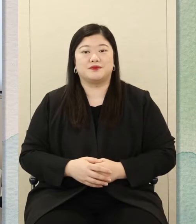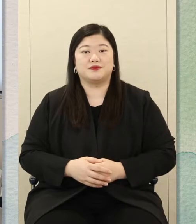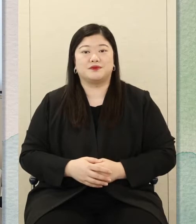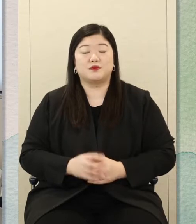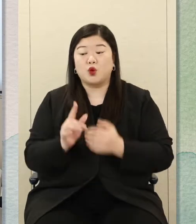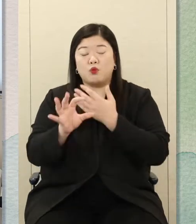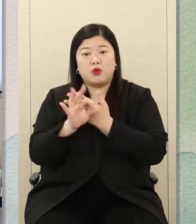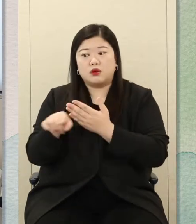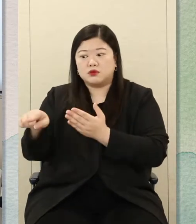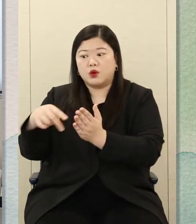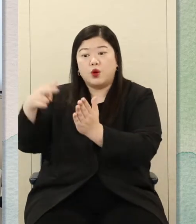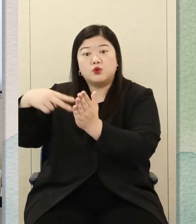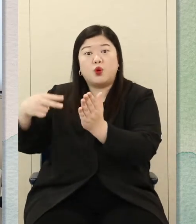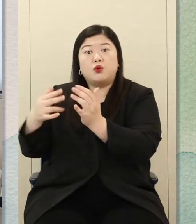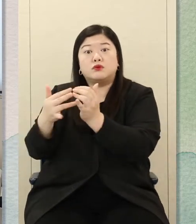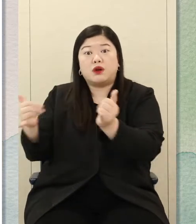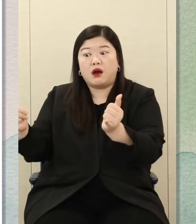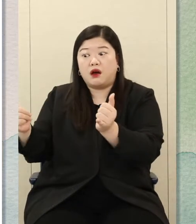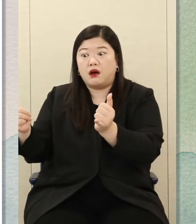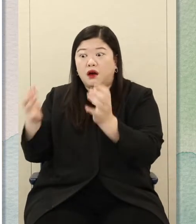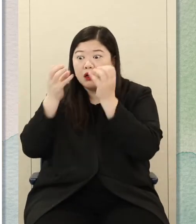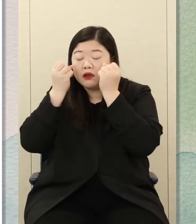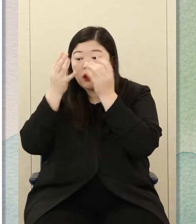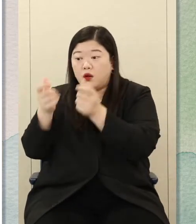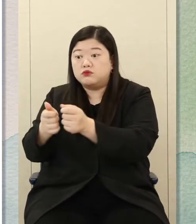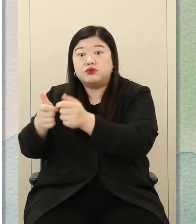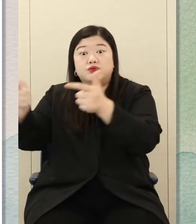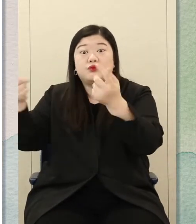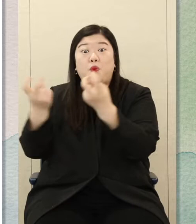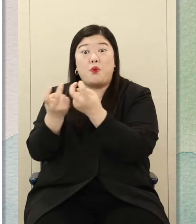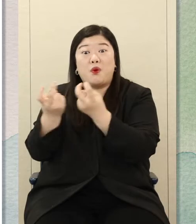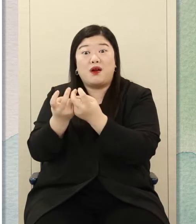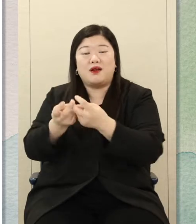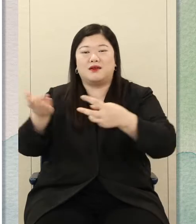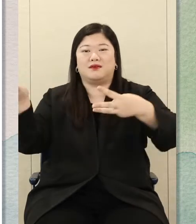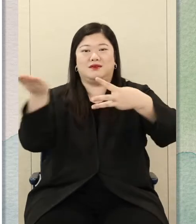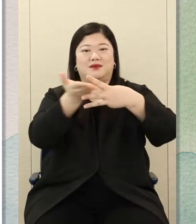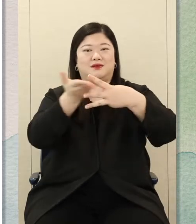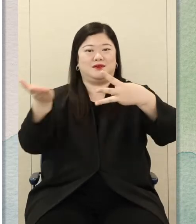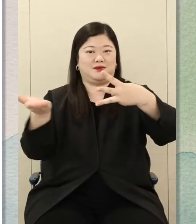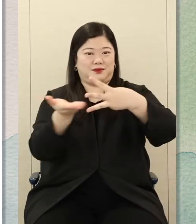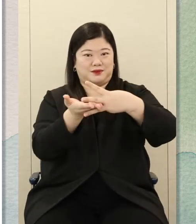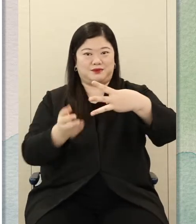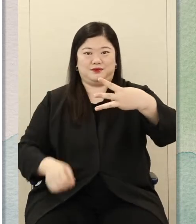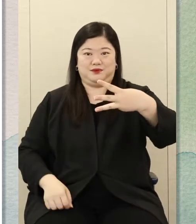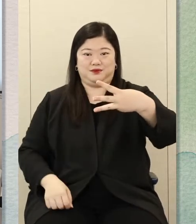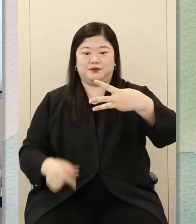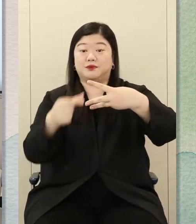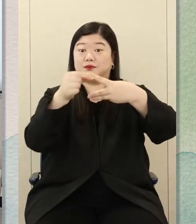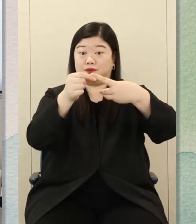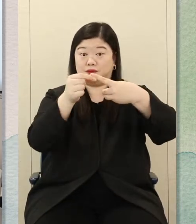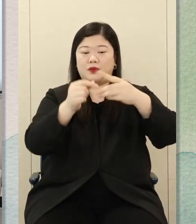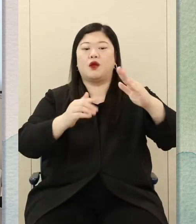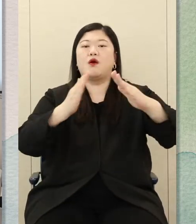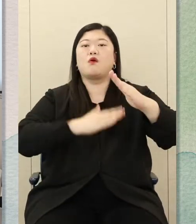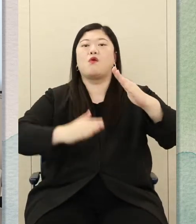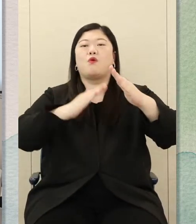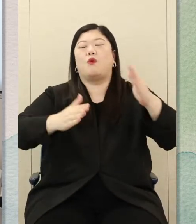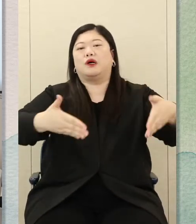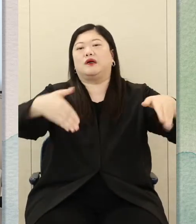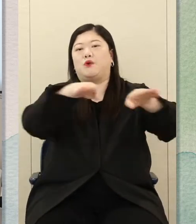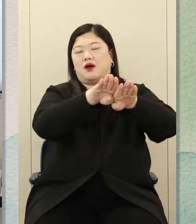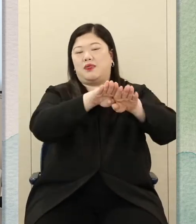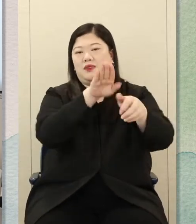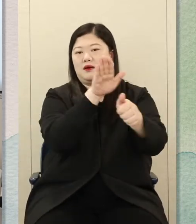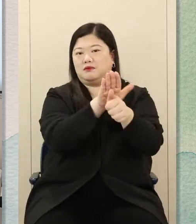그러면 독자를 누가 만들어낼 것인가 이런 것들이 이제 세 가지로 크게 나눌 수 있잖아요. 그래서 공공 영역에서 독자를 개발하는 거 이게 이제 제일